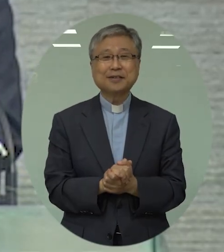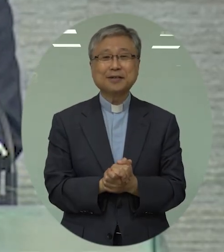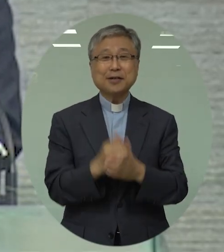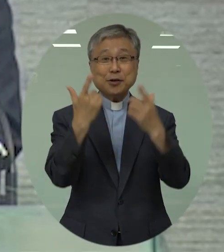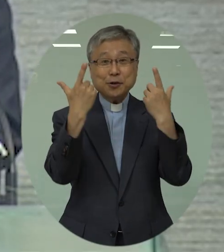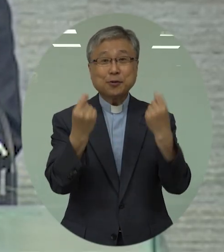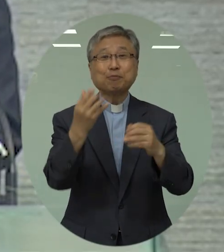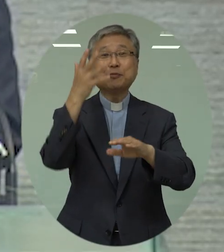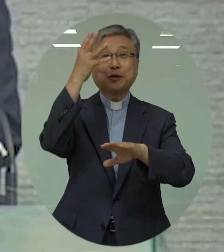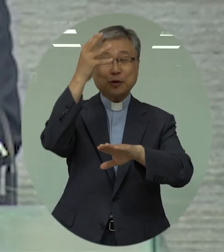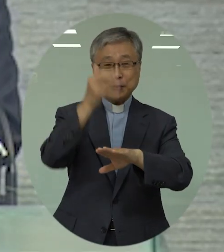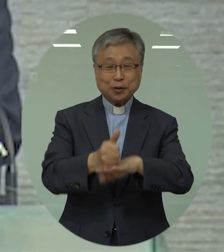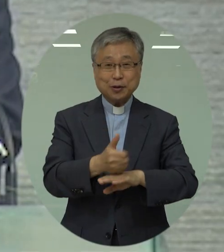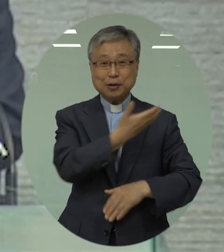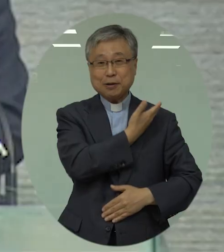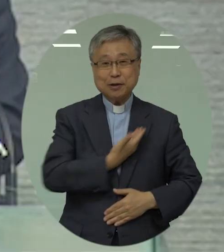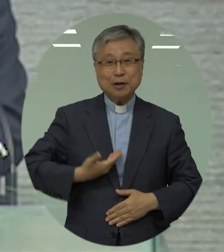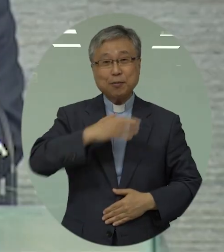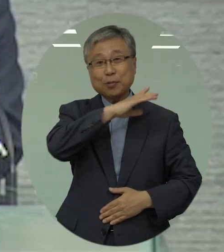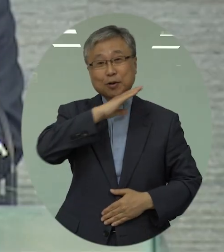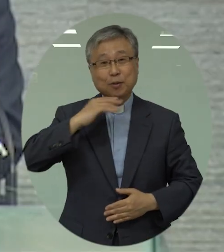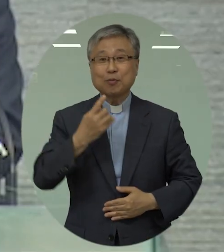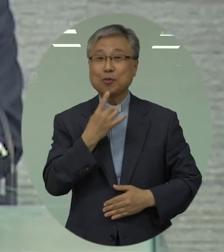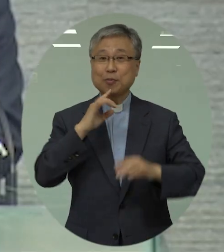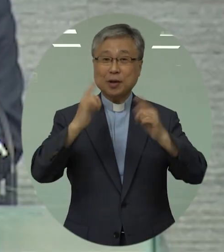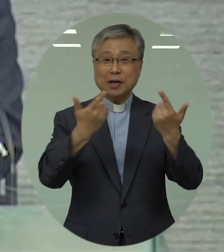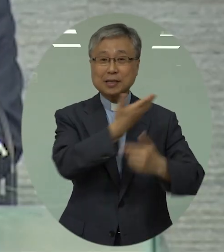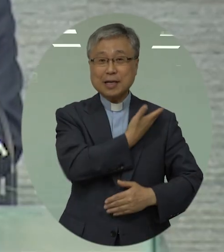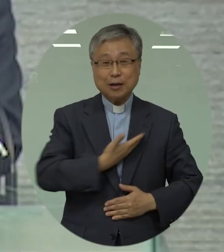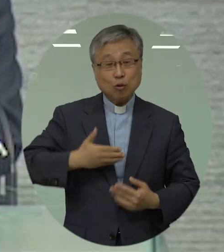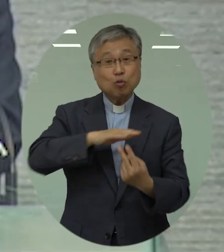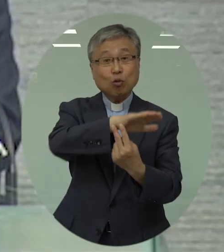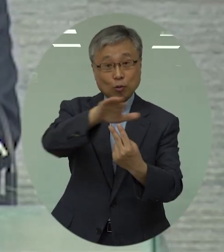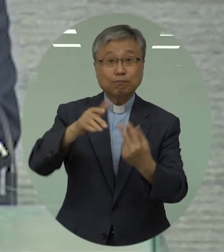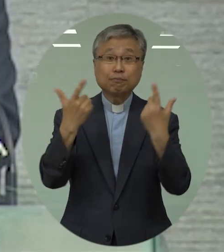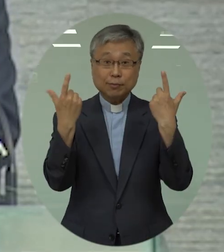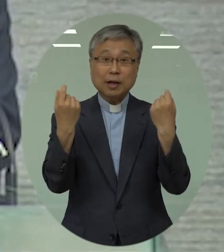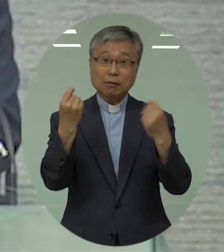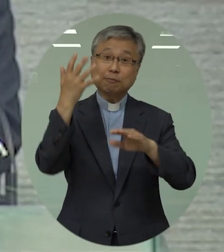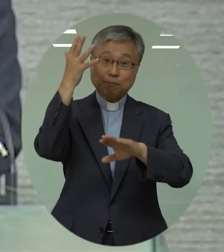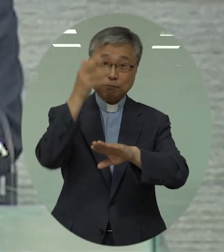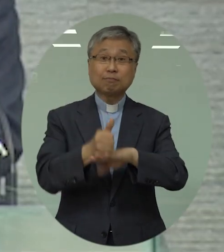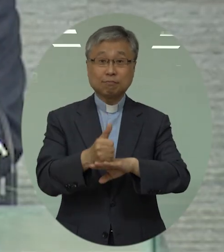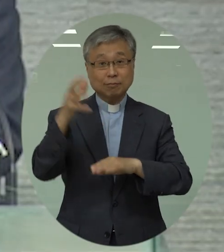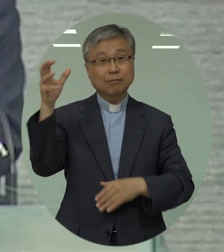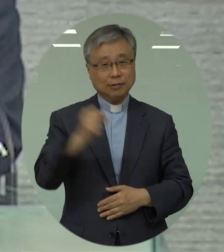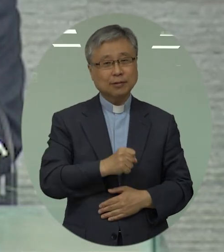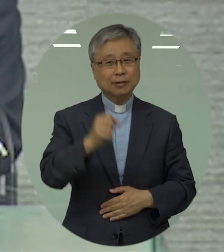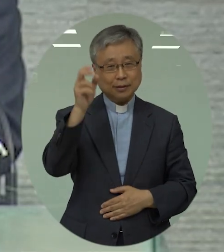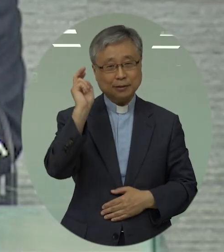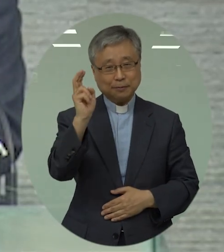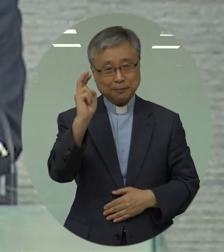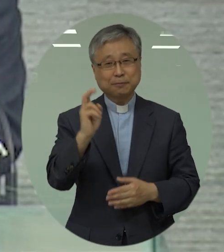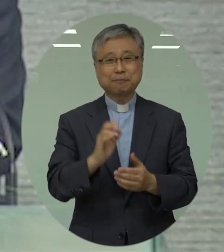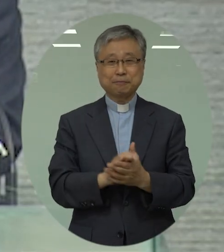근데 이런 결론은 사도 베드로뿐만 아니라 사도 요한도 아마도 같은 결론에 도달했을 것입니다.